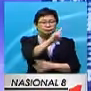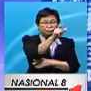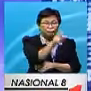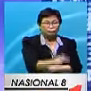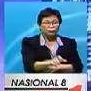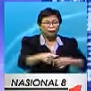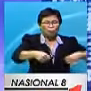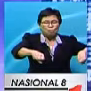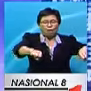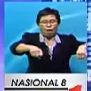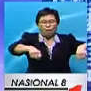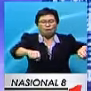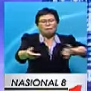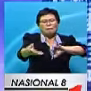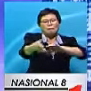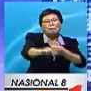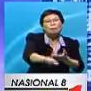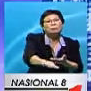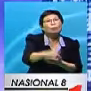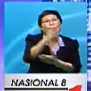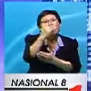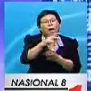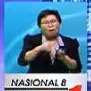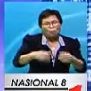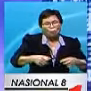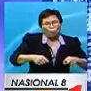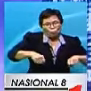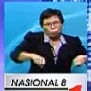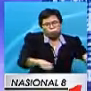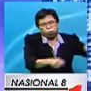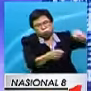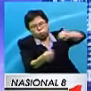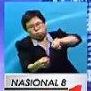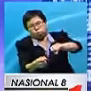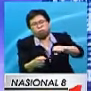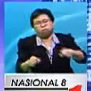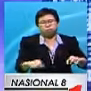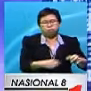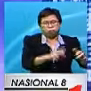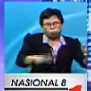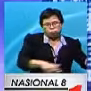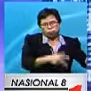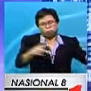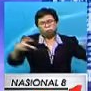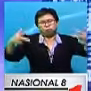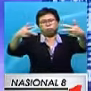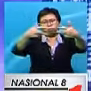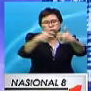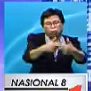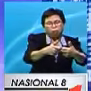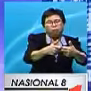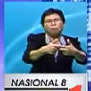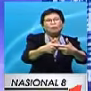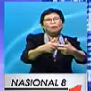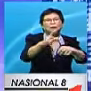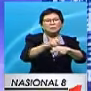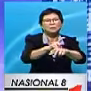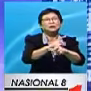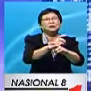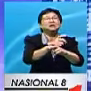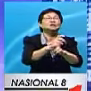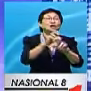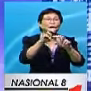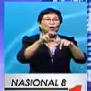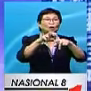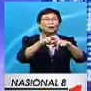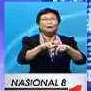Seorang penunggang motosikal maut apabila terbabas ke laluan bertentangan sebelum dirempuh sebuah kereta di Keluang, Johor.